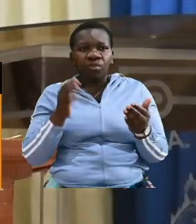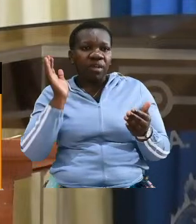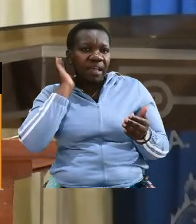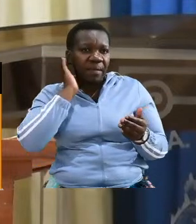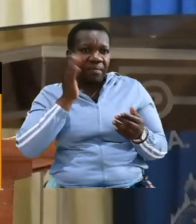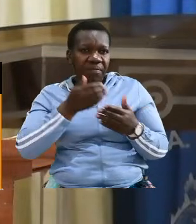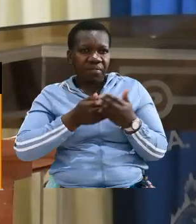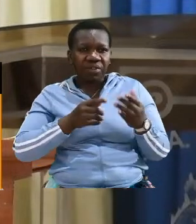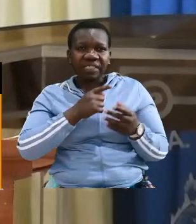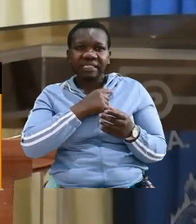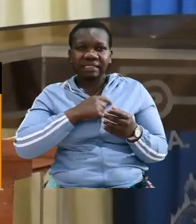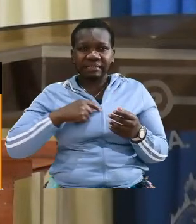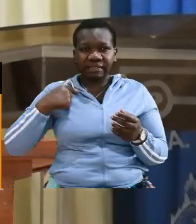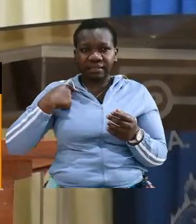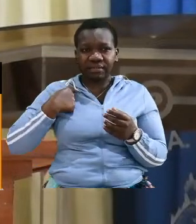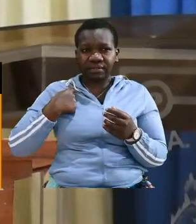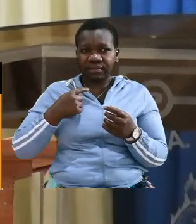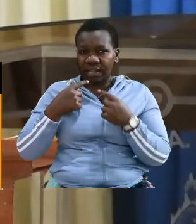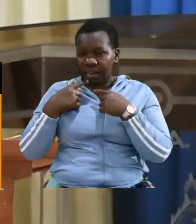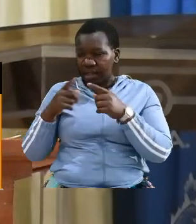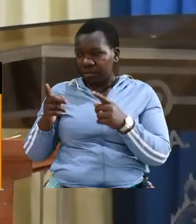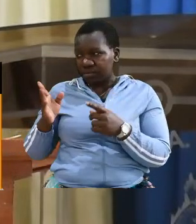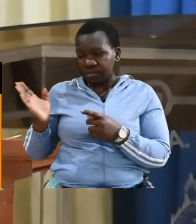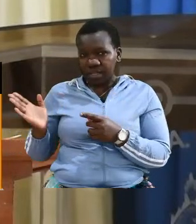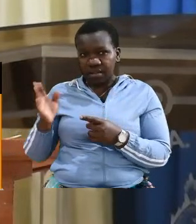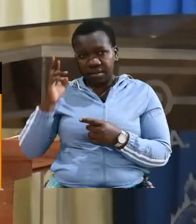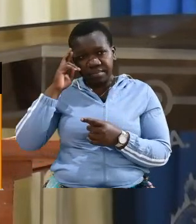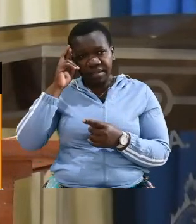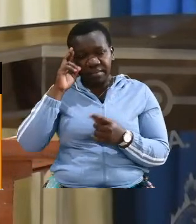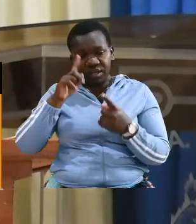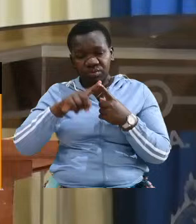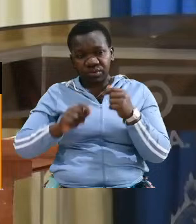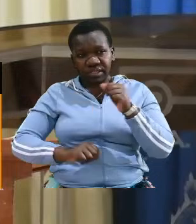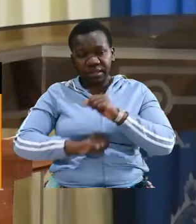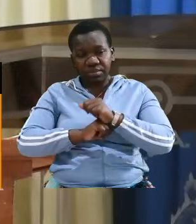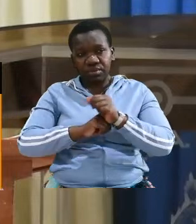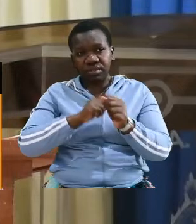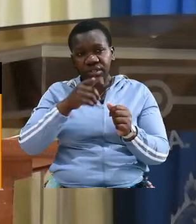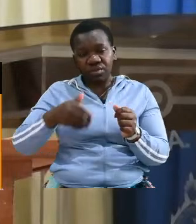siku yao. Kwa hivyo ukienda pale kwa kanopi kwa meza yao